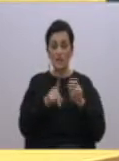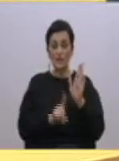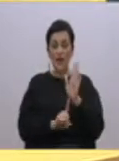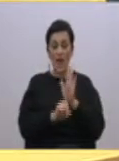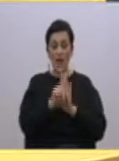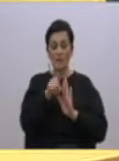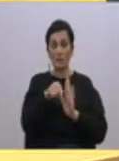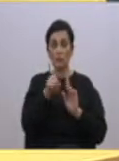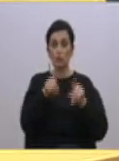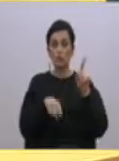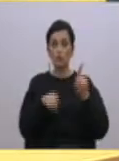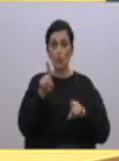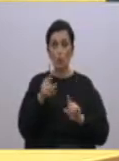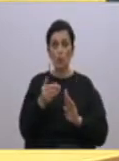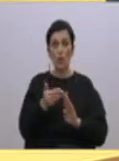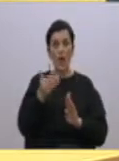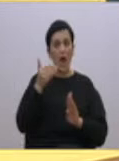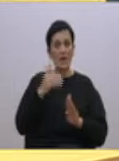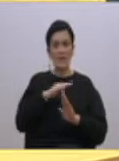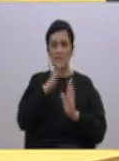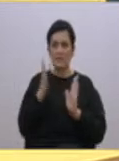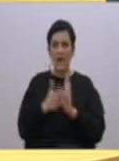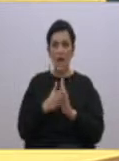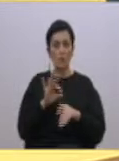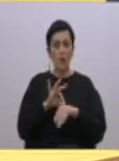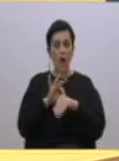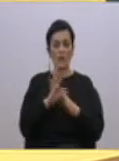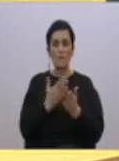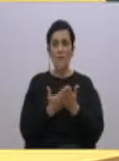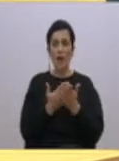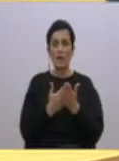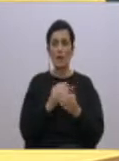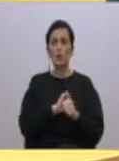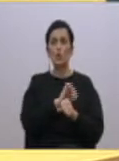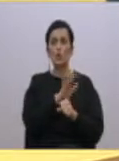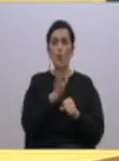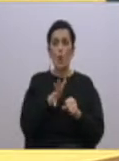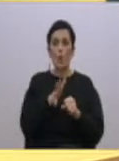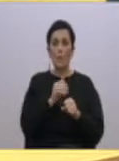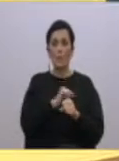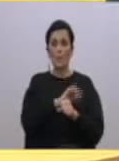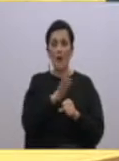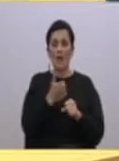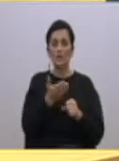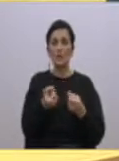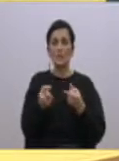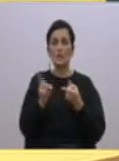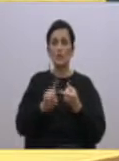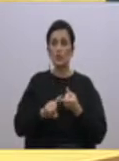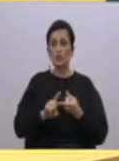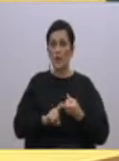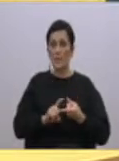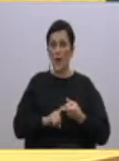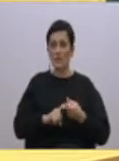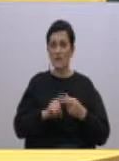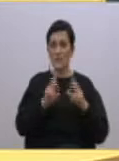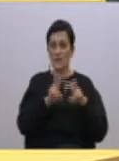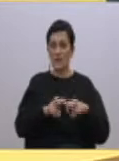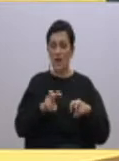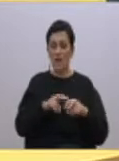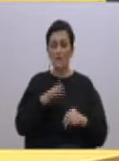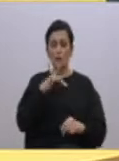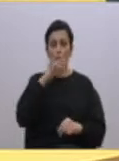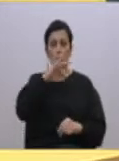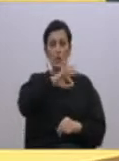მათგანი ადრე საერთოდ არ წარდებოდა, მაგალითად COVID-19-ის გავლენის შეფასების გამოკვლევა, დროის გამოყენების